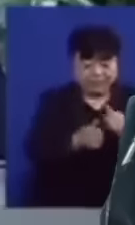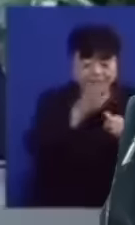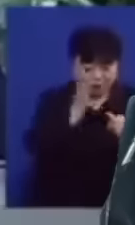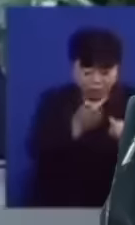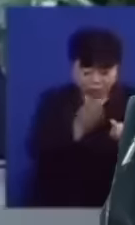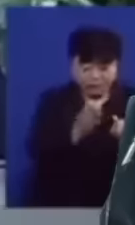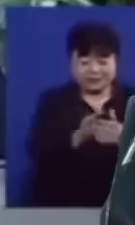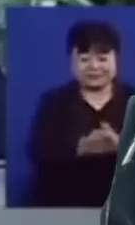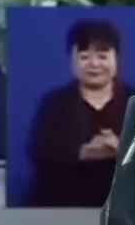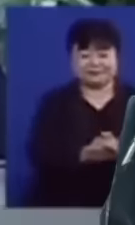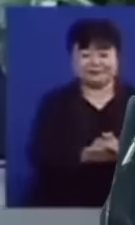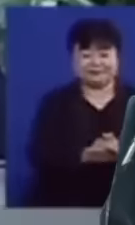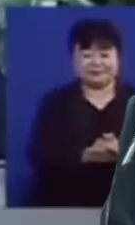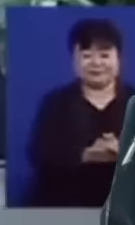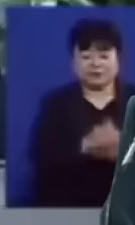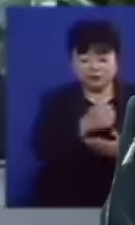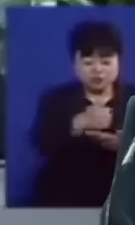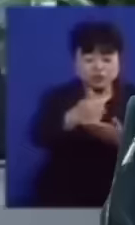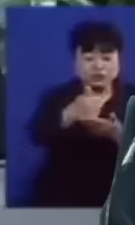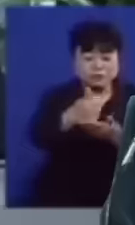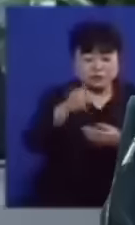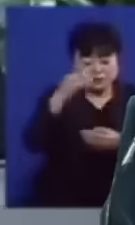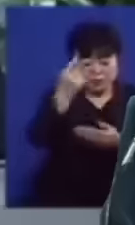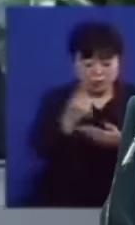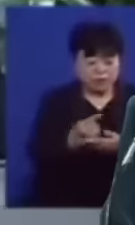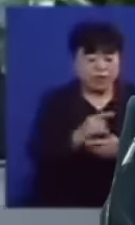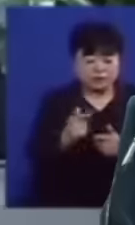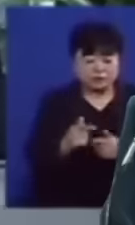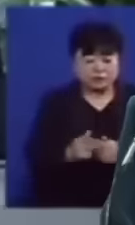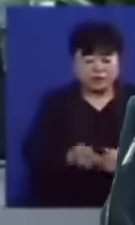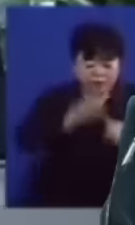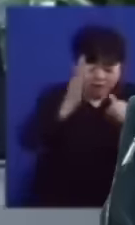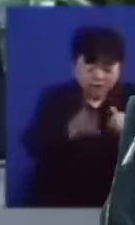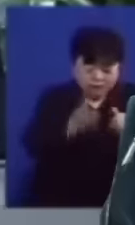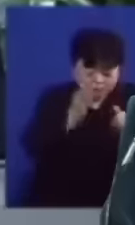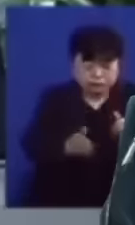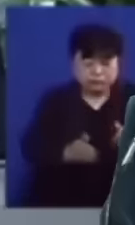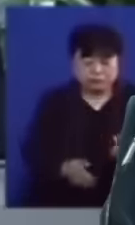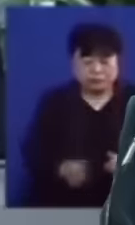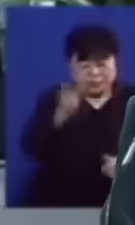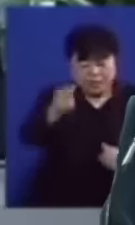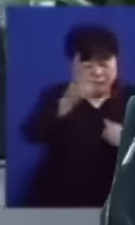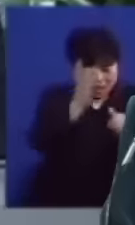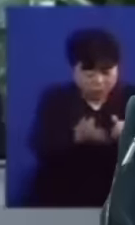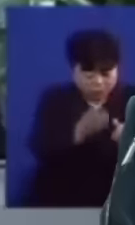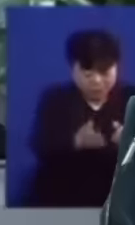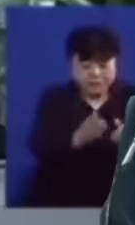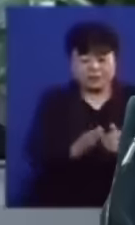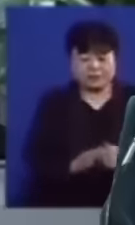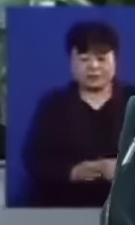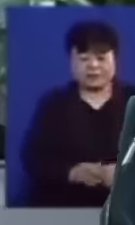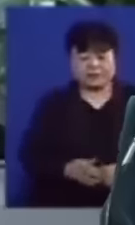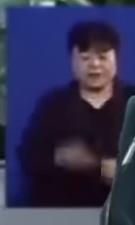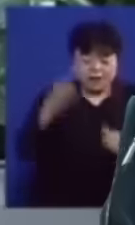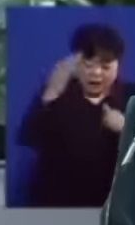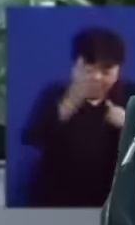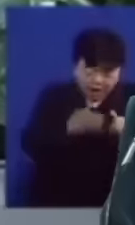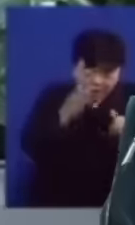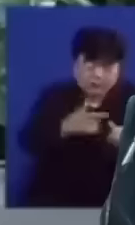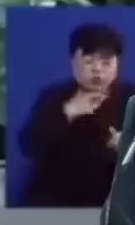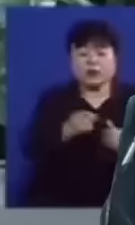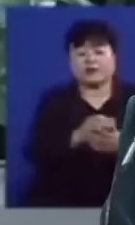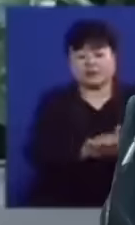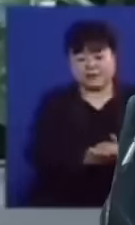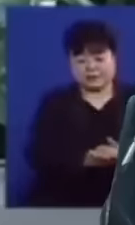간구하노라. 주님이 그냥 원한 것이 아니라 간구한다. 간구가 무슨 말입니까? 간절히 원한다.